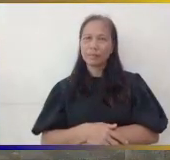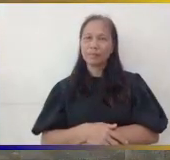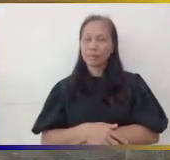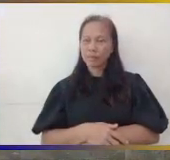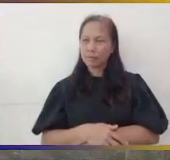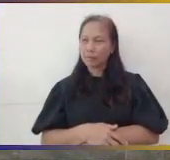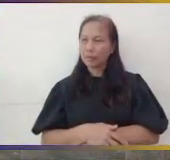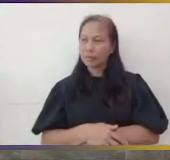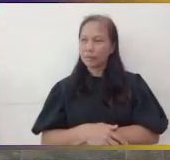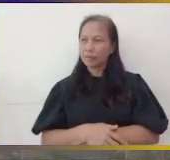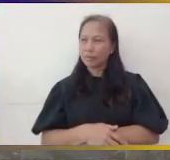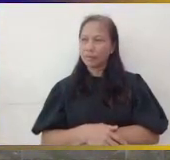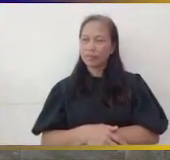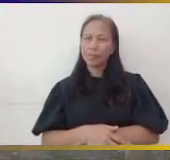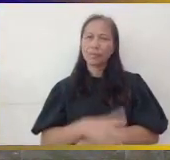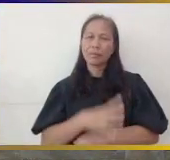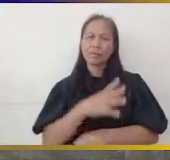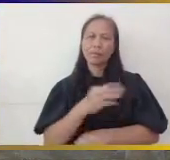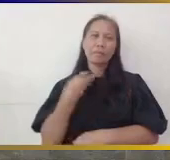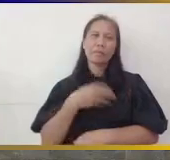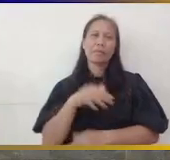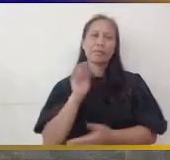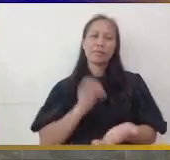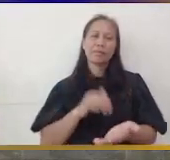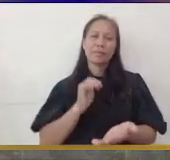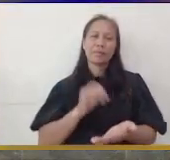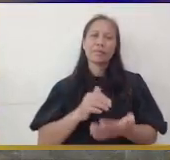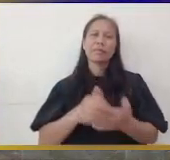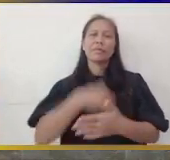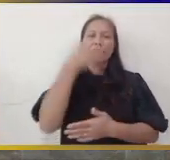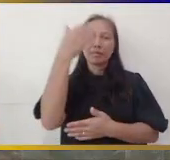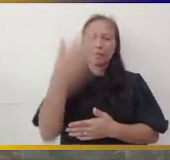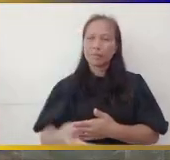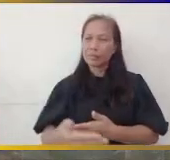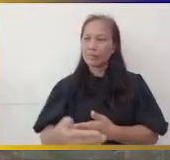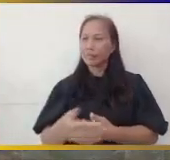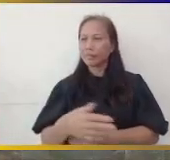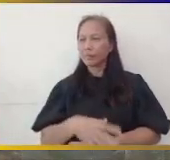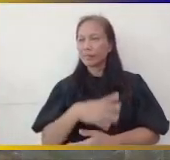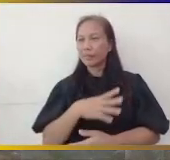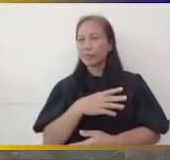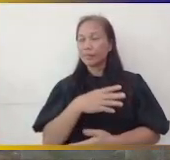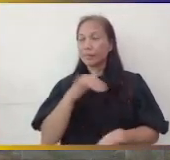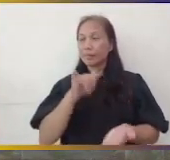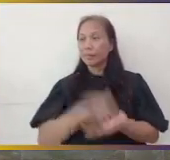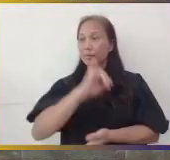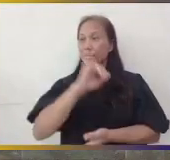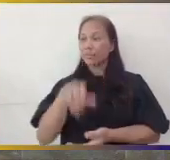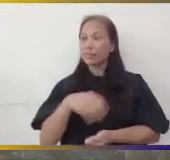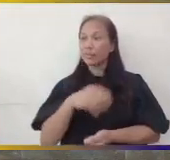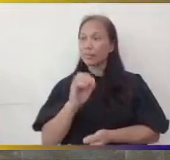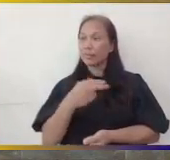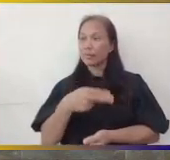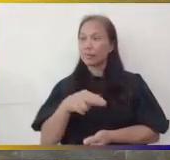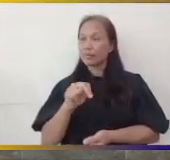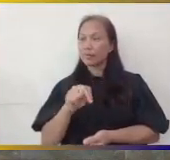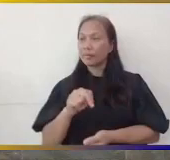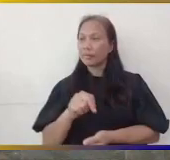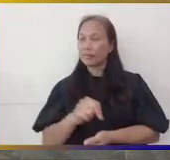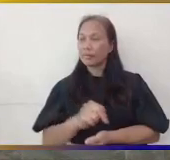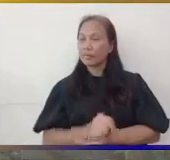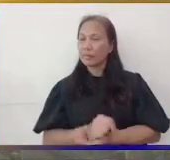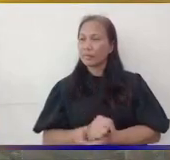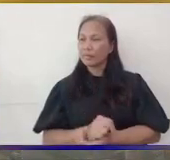h saka po natin itutuloy yan si John h now Ito po si wycliff mga kapatid though ah ah hindi po siya